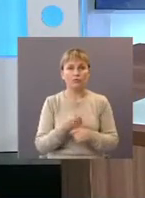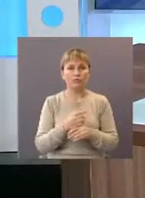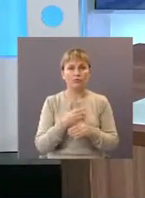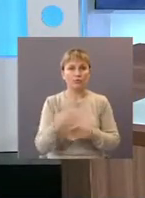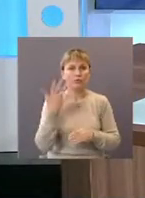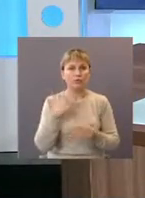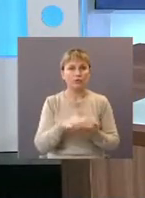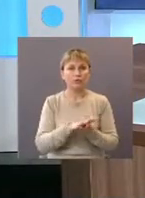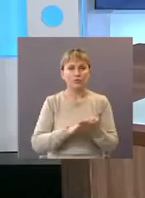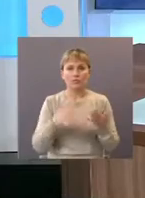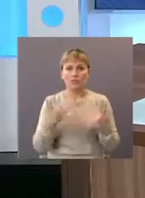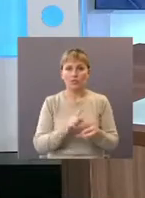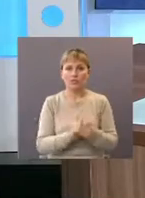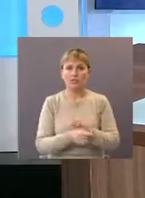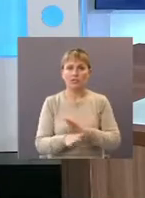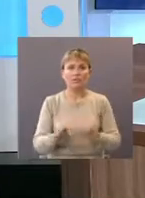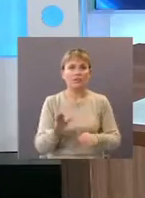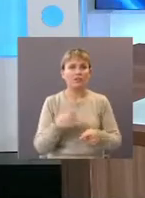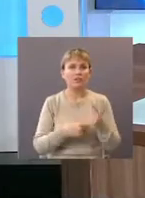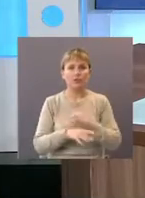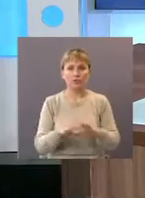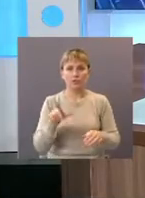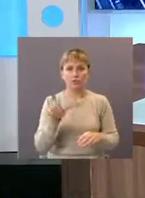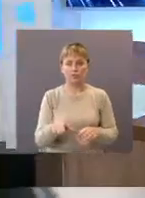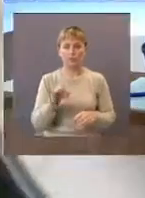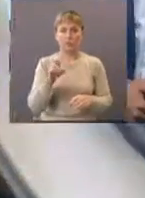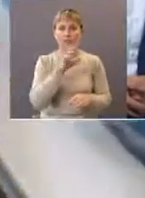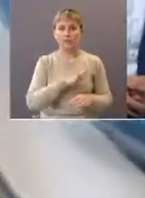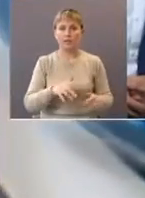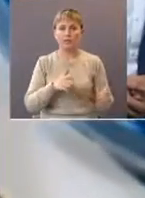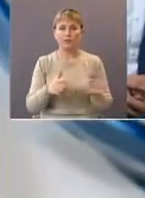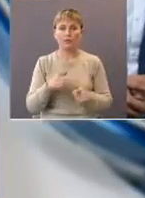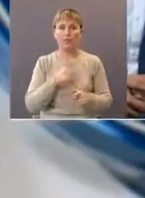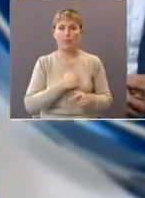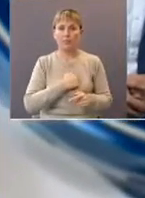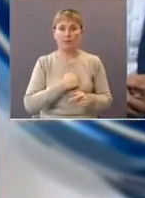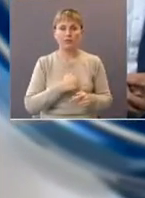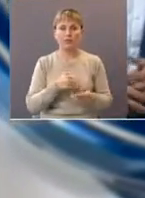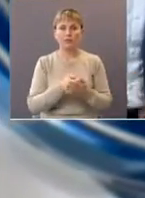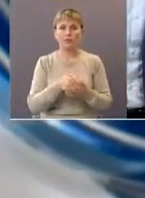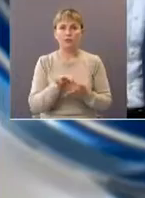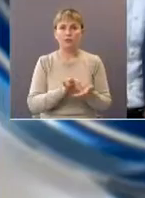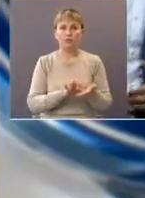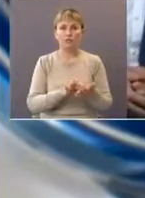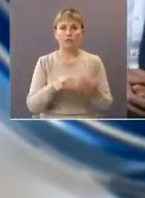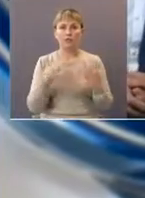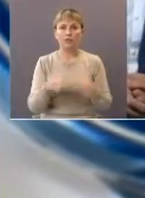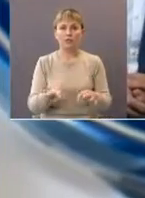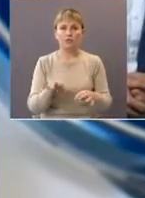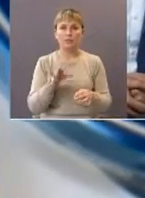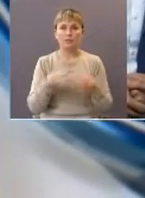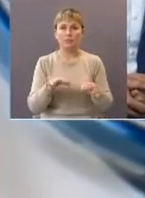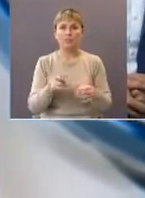когда ничего уже не изменить, не вернуть человека. Кстати, страна готовится помиловать, точнее досрочно простить и выпустить на